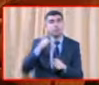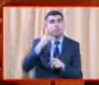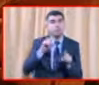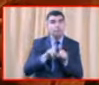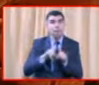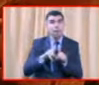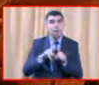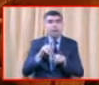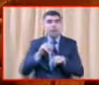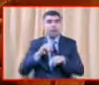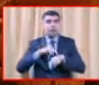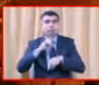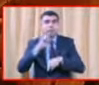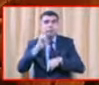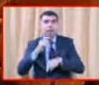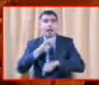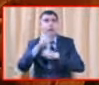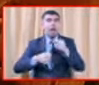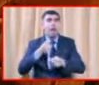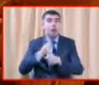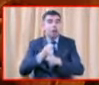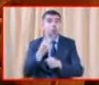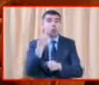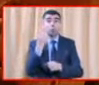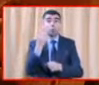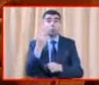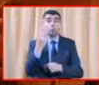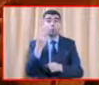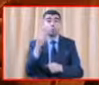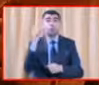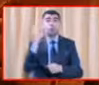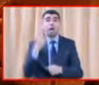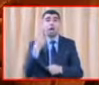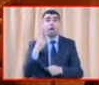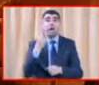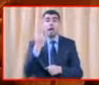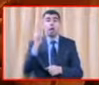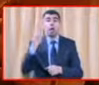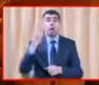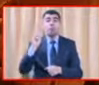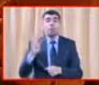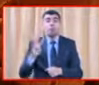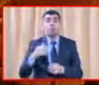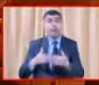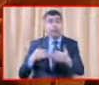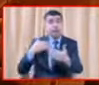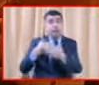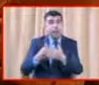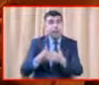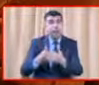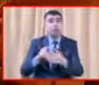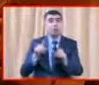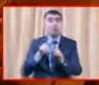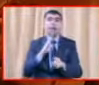العملية اللي انطلقت في 2 يناير 2014 مستمرة إلى غاية 31 دجنبر 2014،